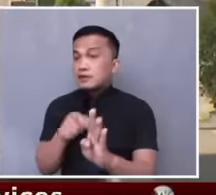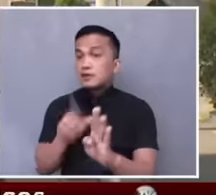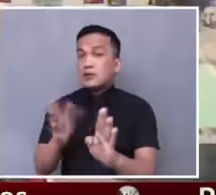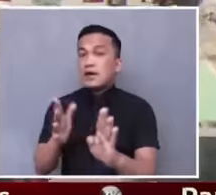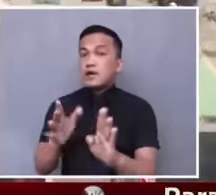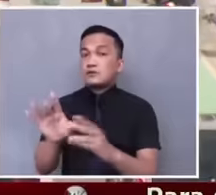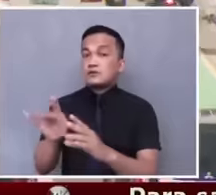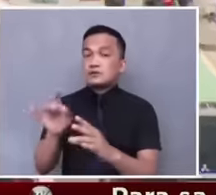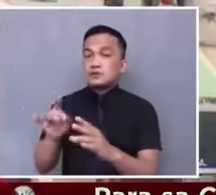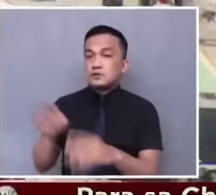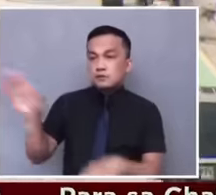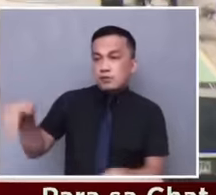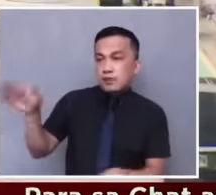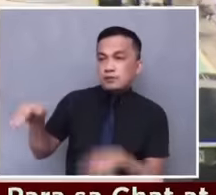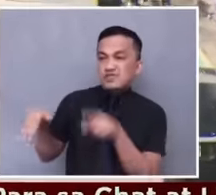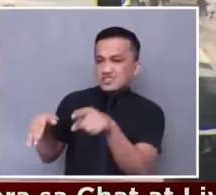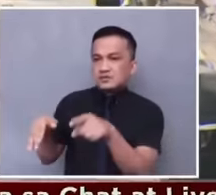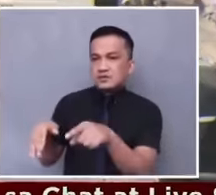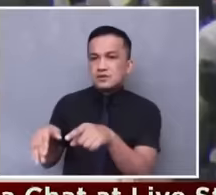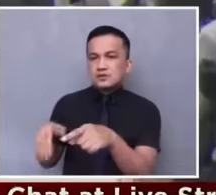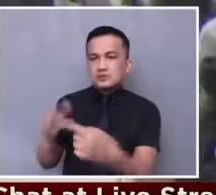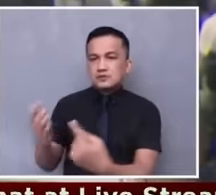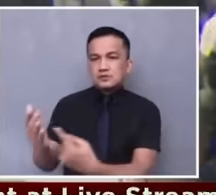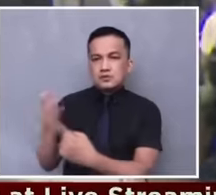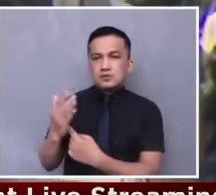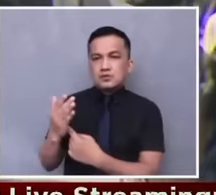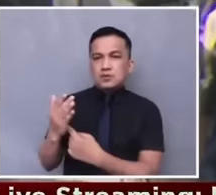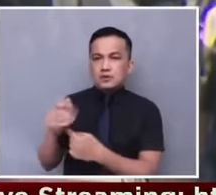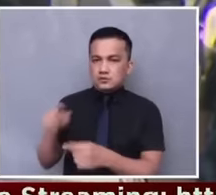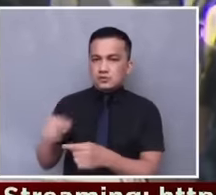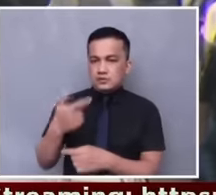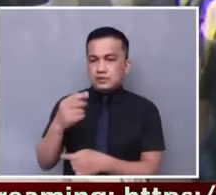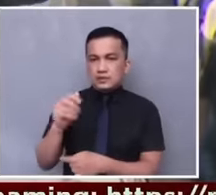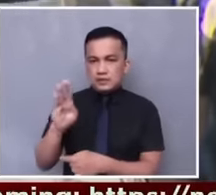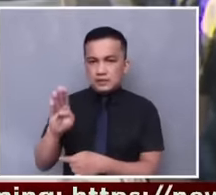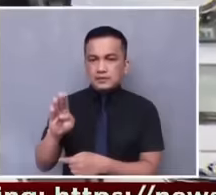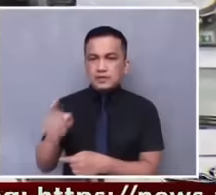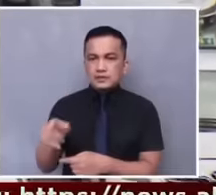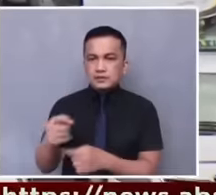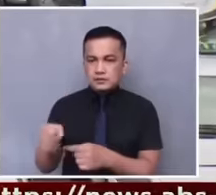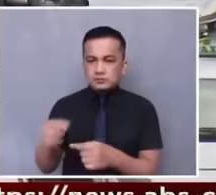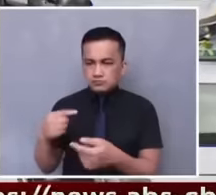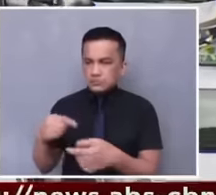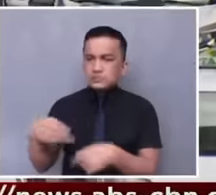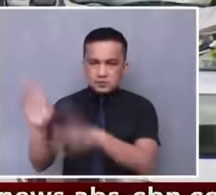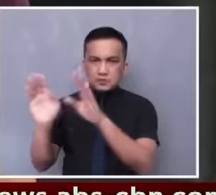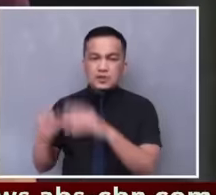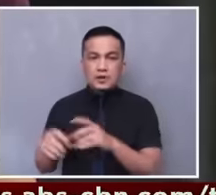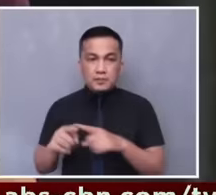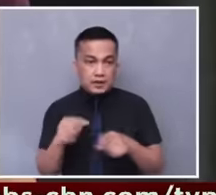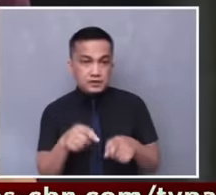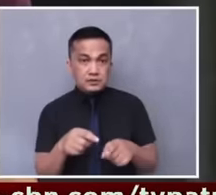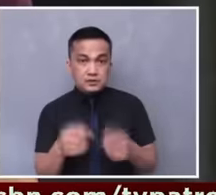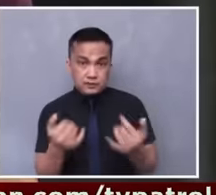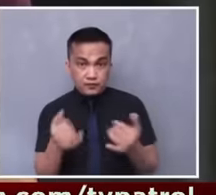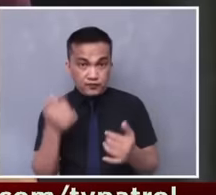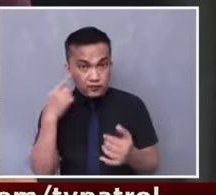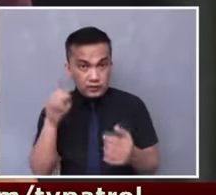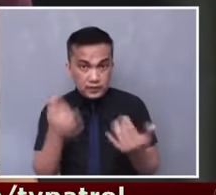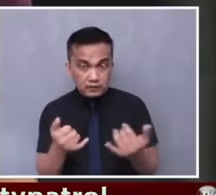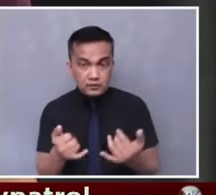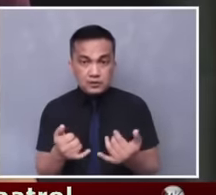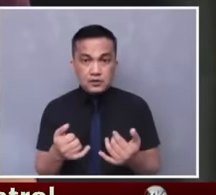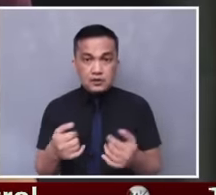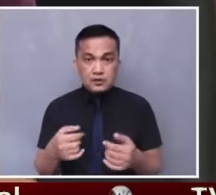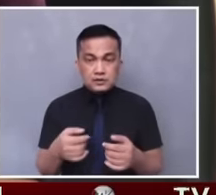flag down ka namin, then you show proof talagang grab ka. And then papaanuhin ka namin. But for the meantime, we've already